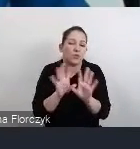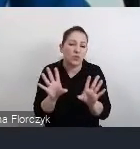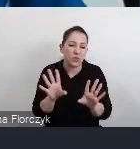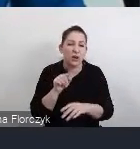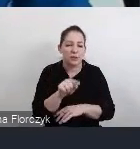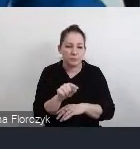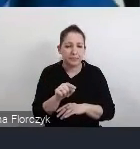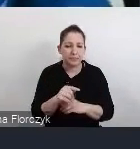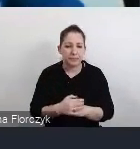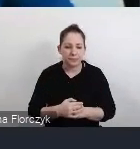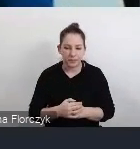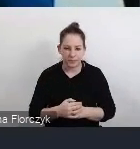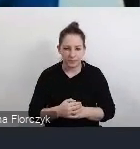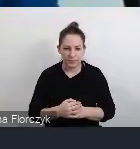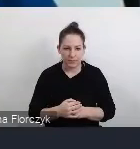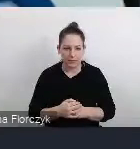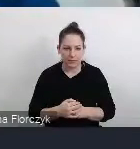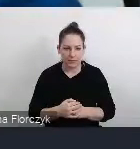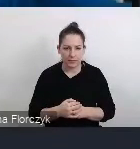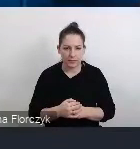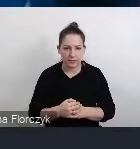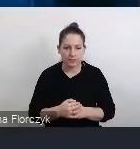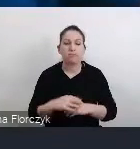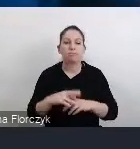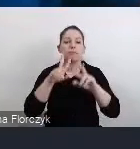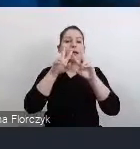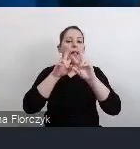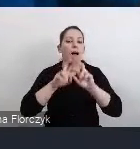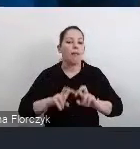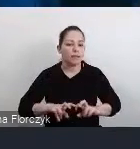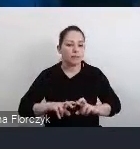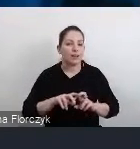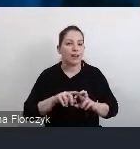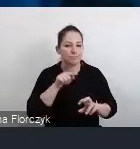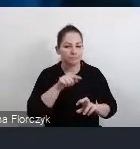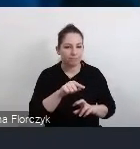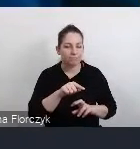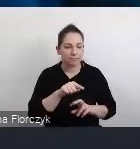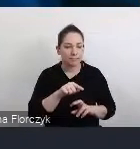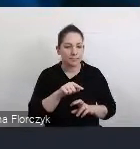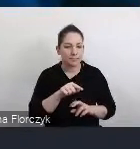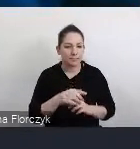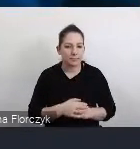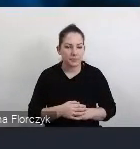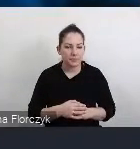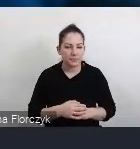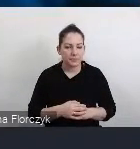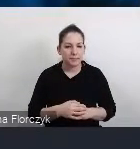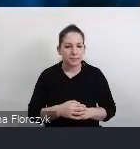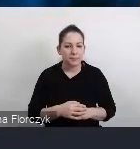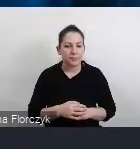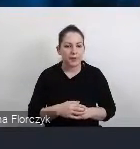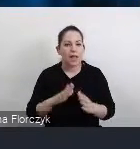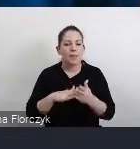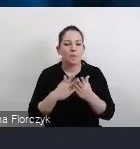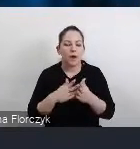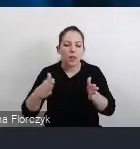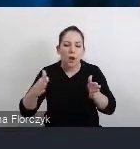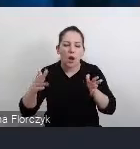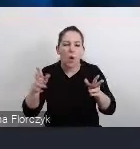tutaj w analizach w stosunku rocznym, ale gdyby była możliwość na przykład w krótszych